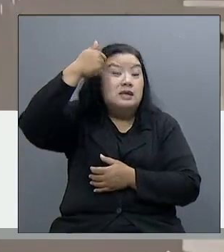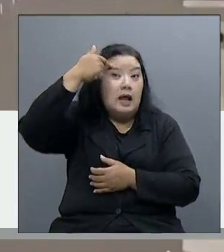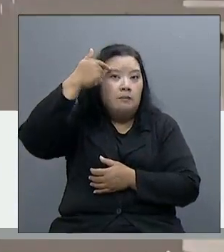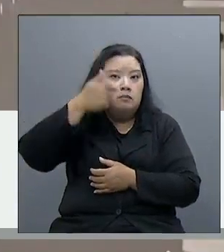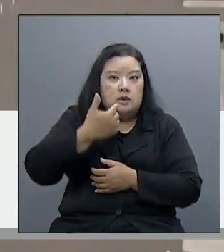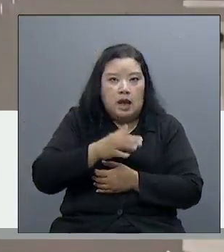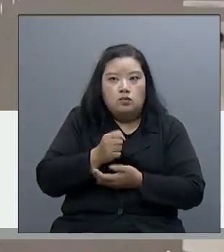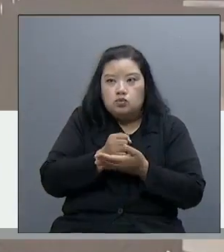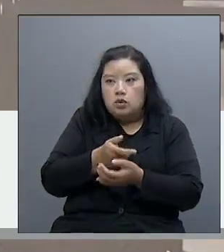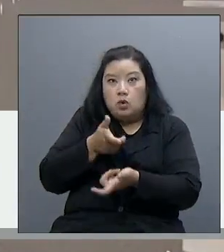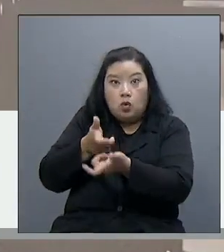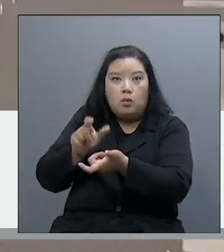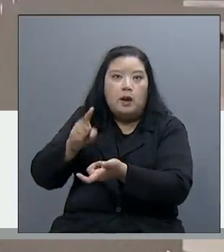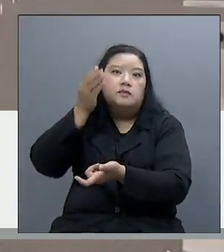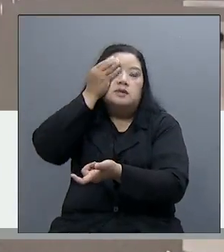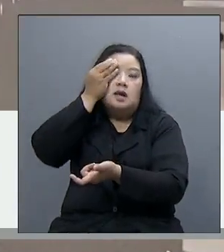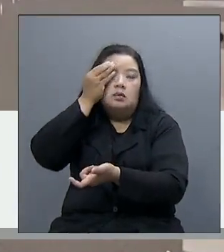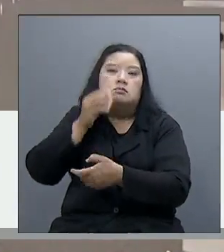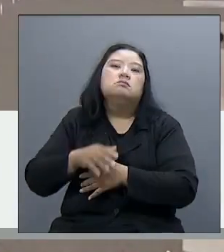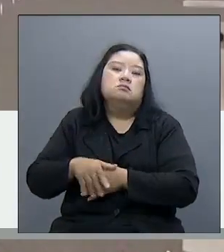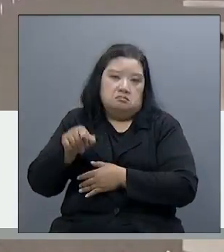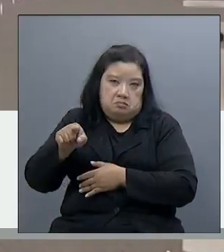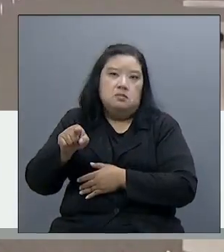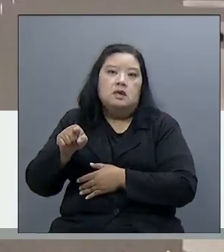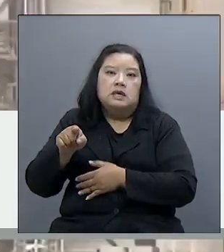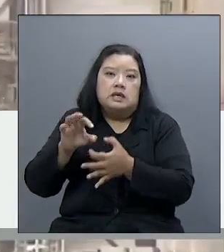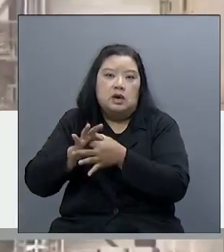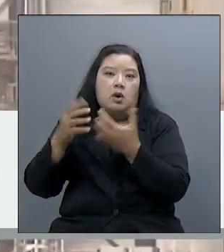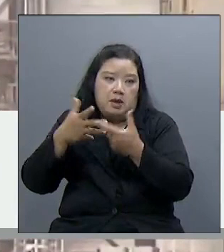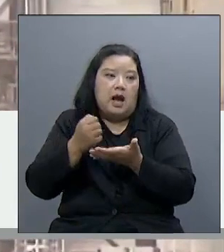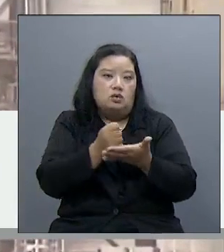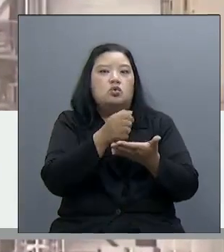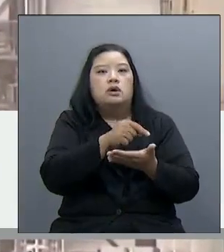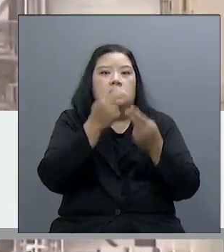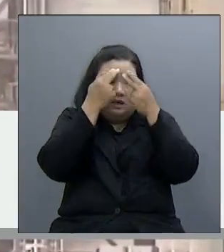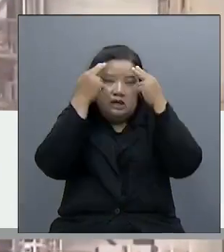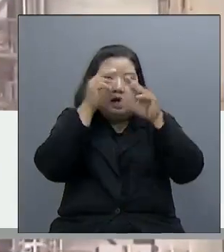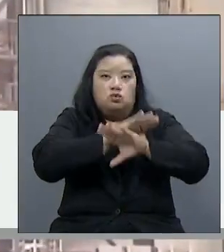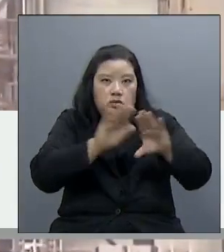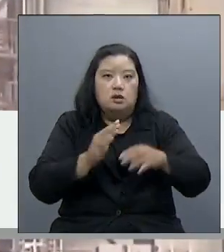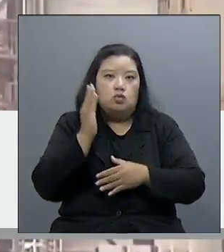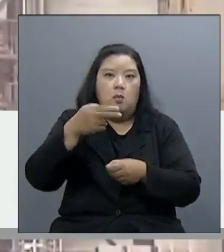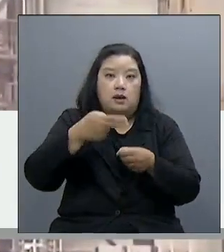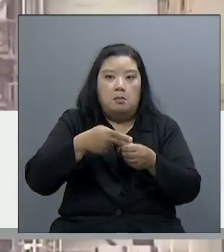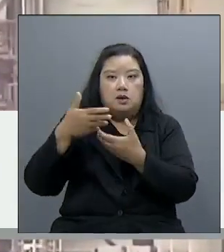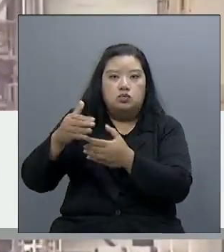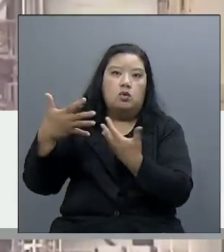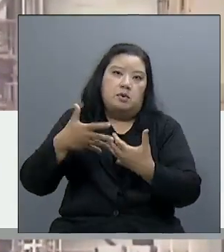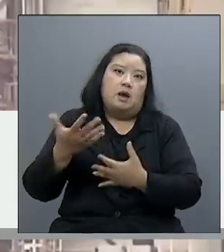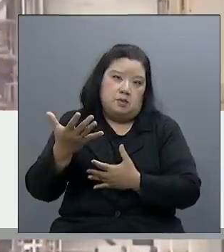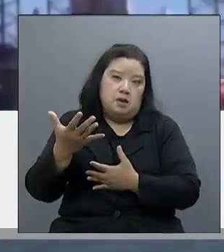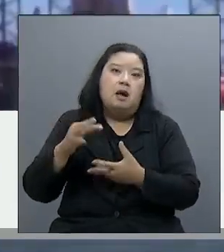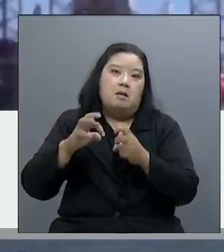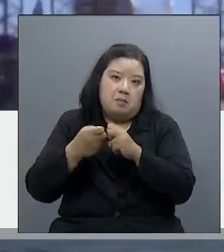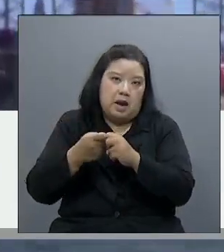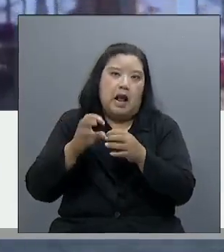สหรัฐเพิ่มมาตรการคว่ำบาตรต่ออิหร่านรวมถึงการห้ามไม่ให้อิหร่านส่งออกน้ำมันซึ่งจะกระทบต่ออุปทานน้ำ